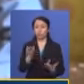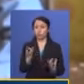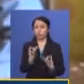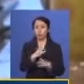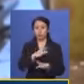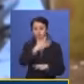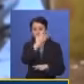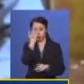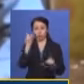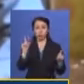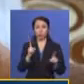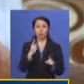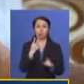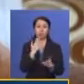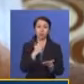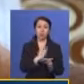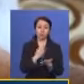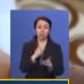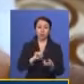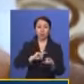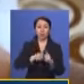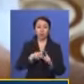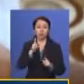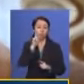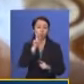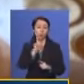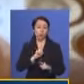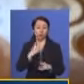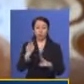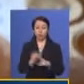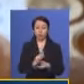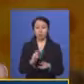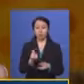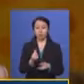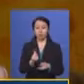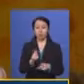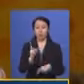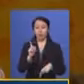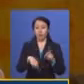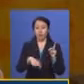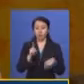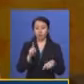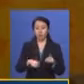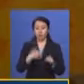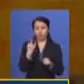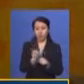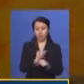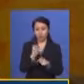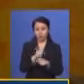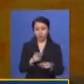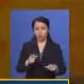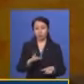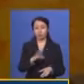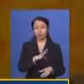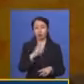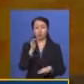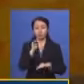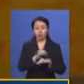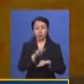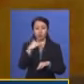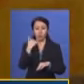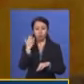что существуют две стороны медали. На смену удобствам при безналичном расчете порой приходит мошенничество. Зафиксированы факты,